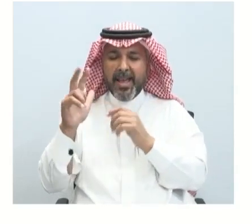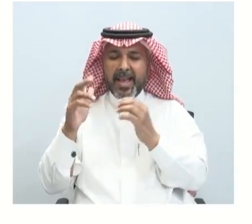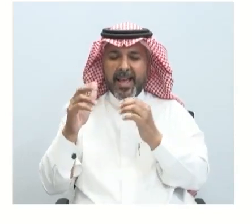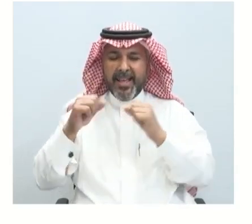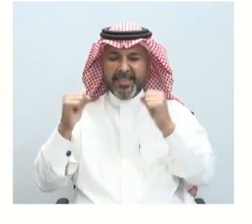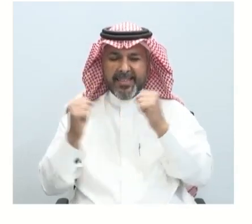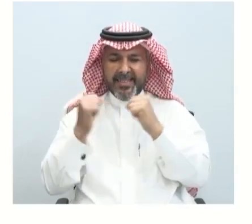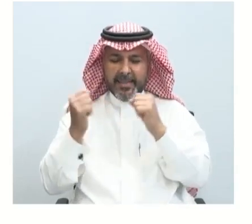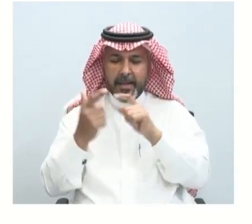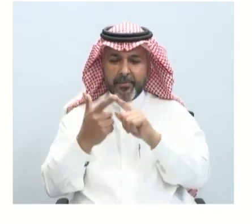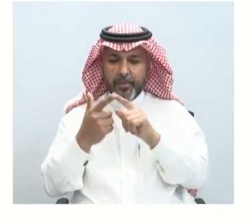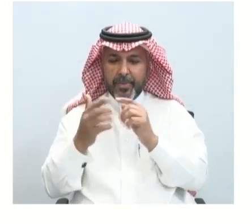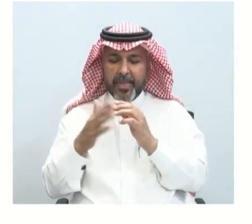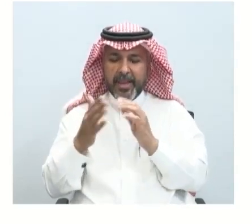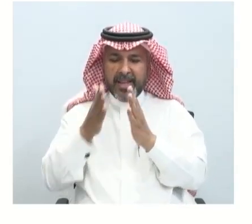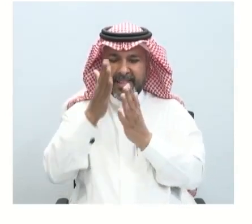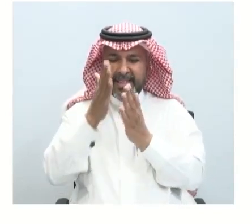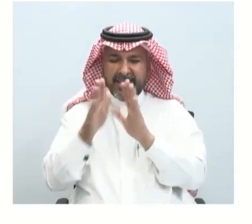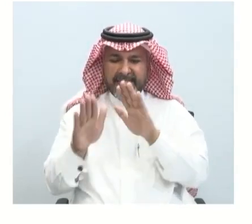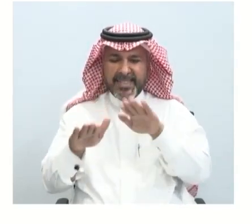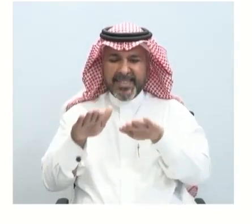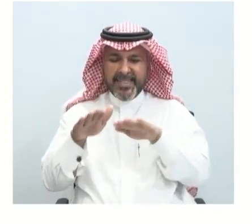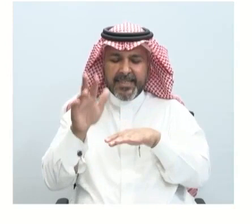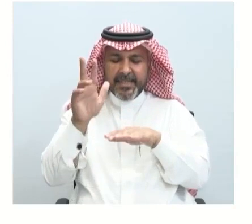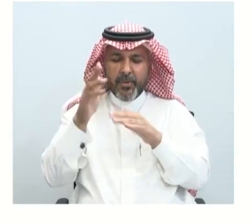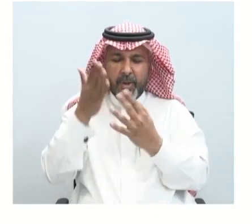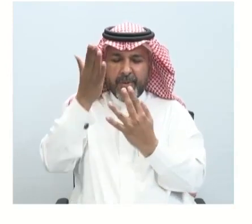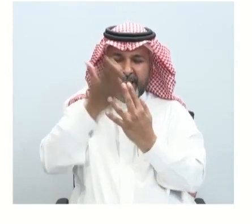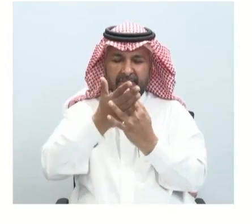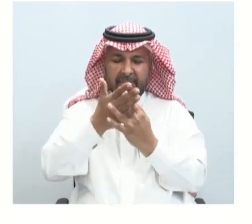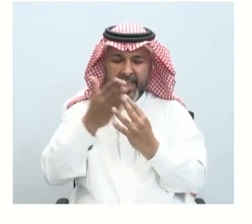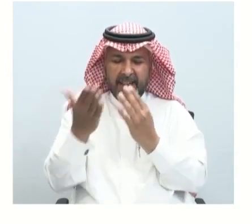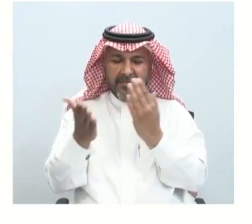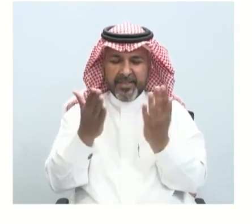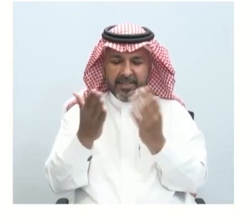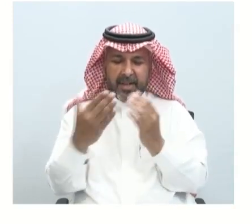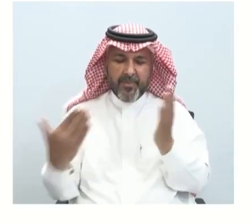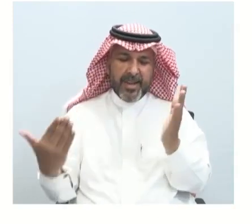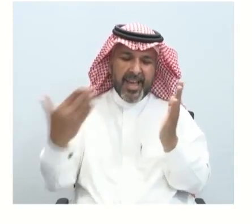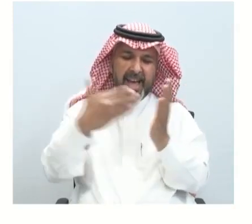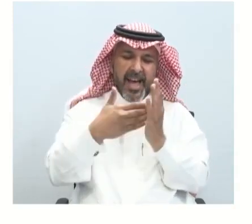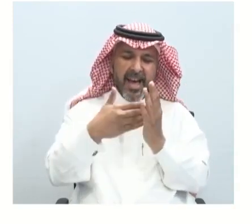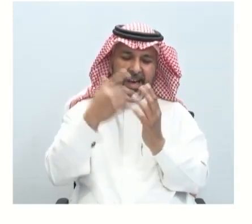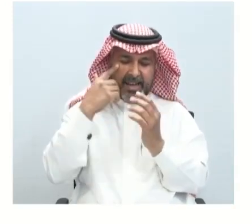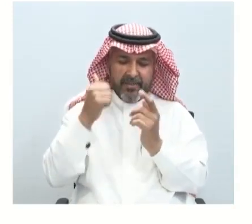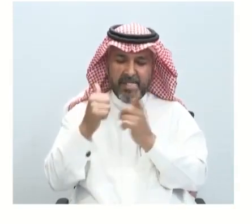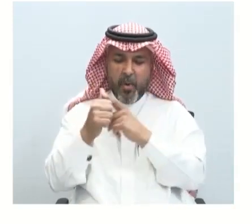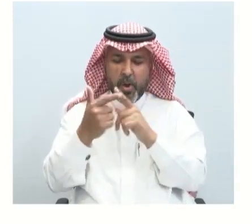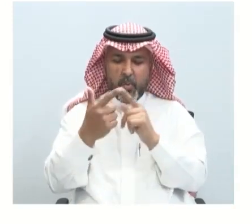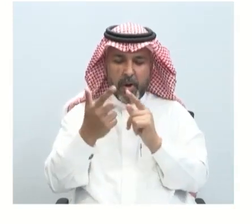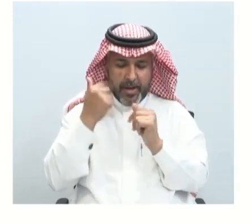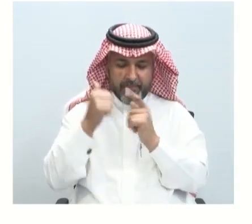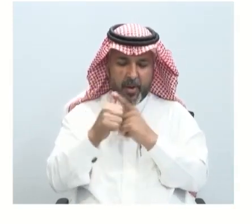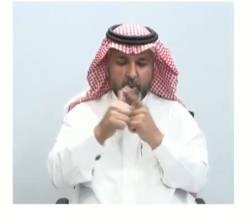الاول الطور التمهيدي الاول الطور الاستوائي الاول الطور الانفصال الاول والطور النهائي الاول اذا عندما نتكلم عن